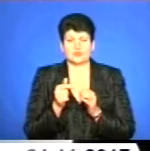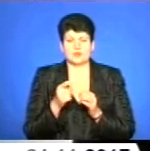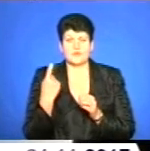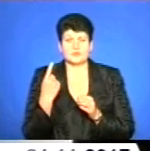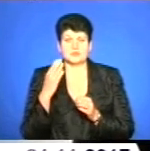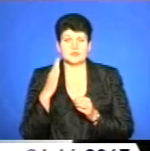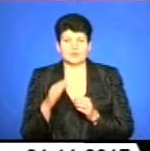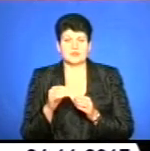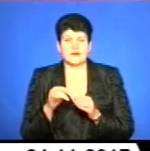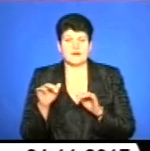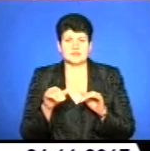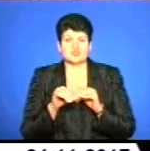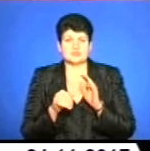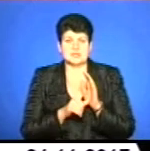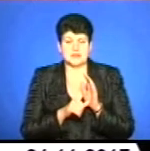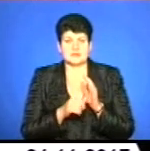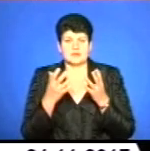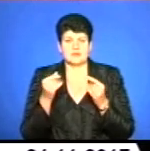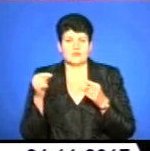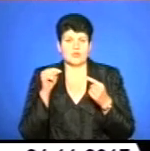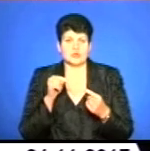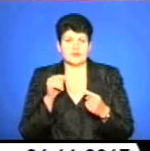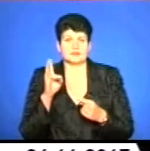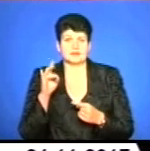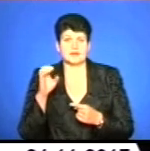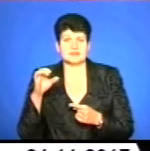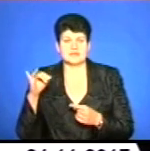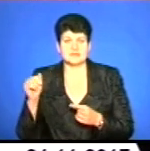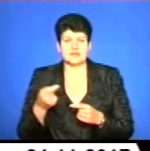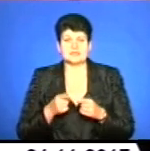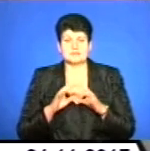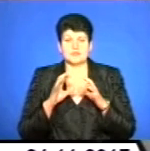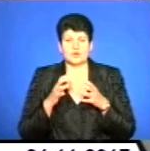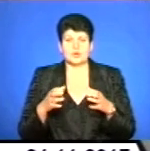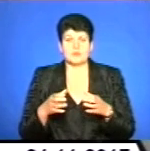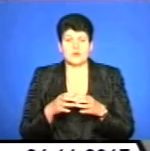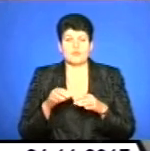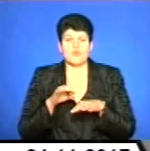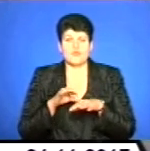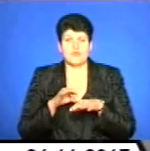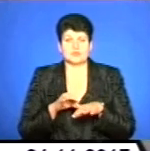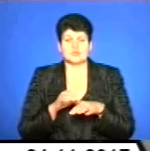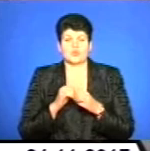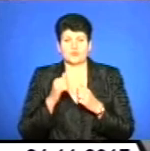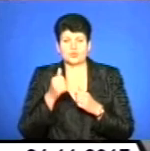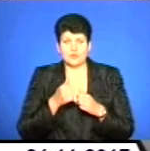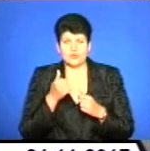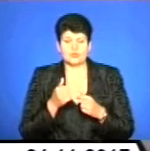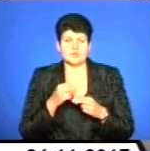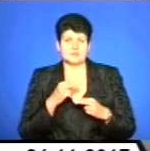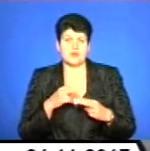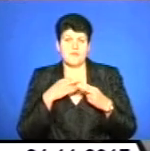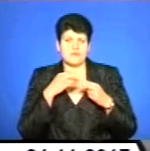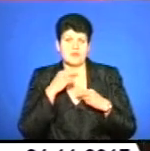акція «16 днів проти насильства». Це міжнародна кампанія, яка проводиться щороку у всьому світі і спрямована на привернення